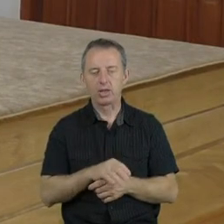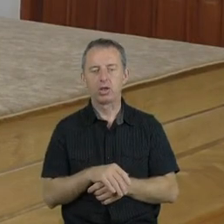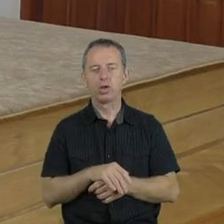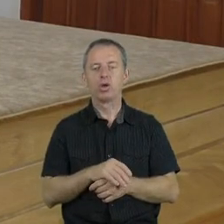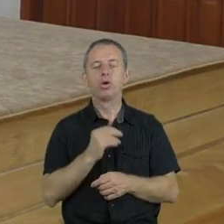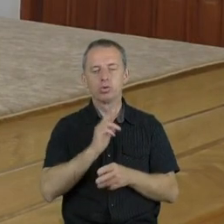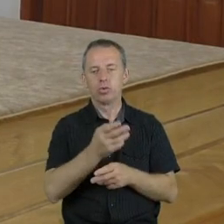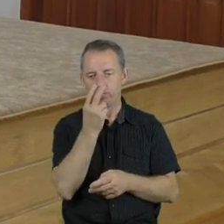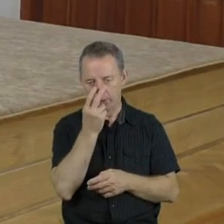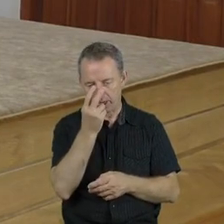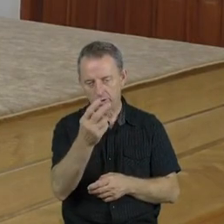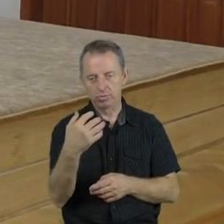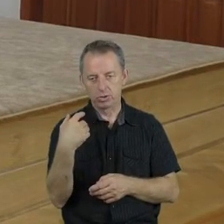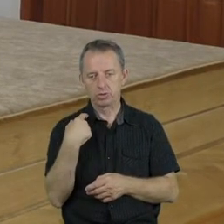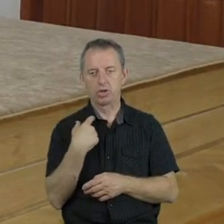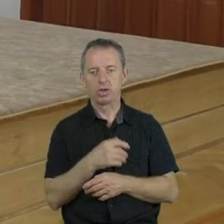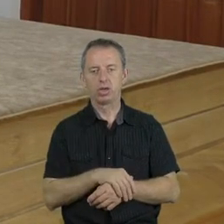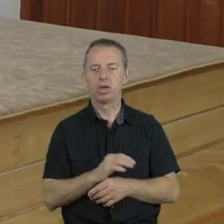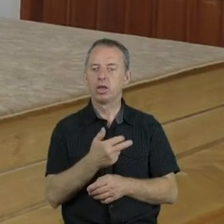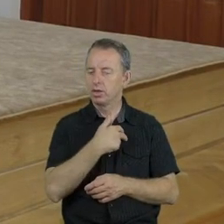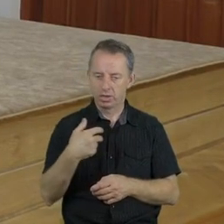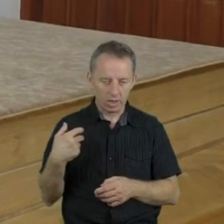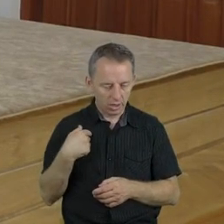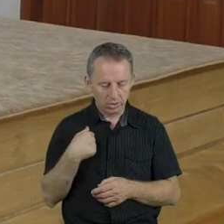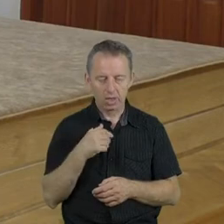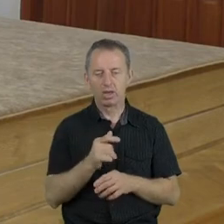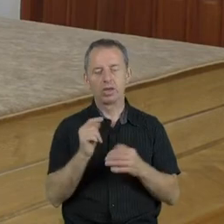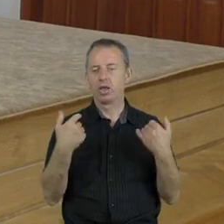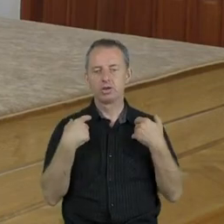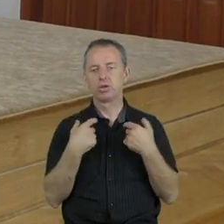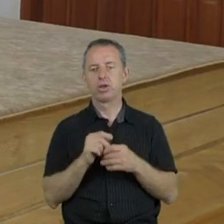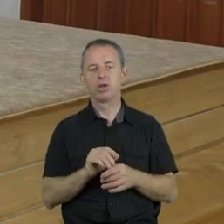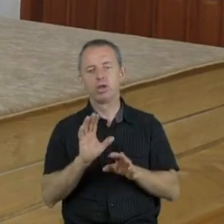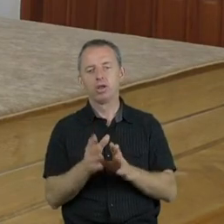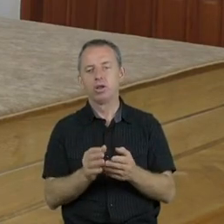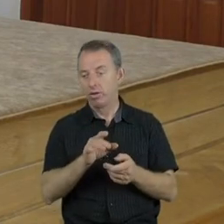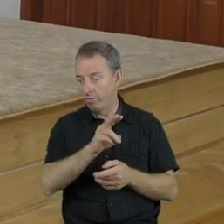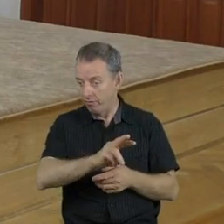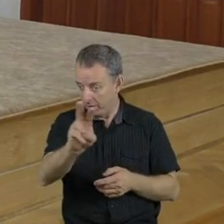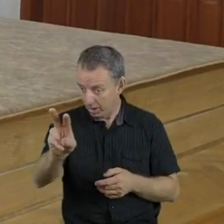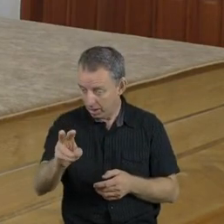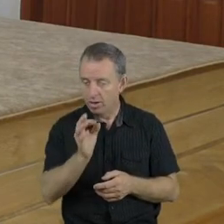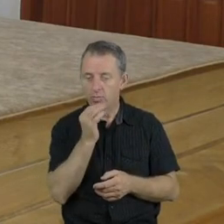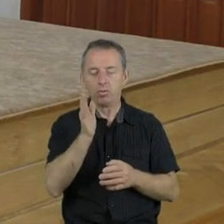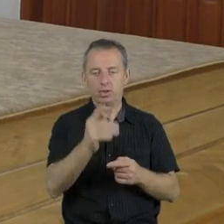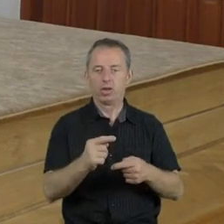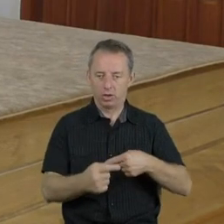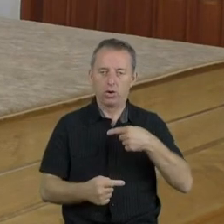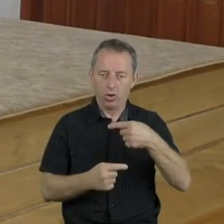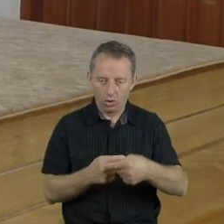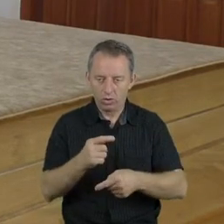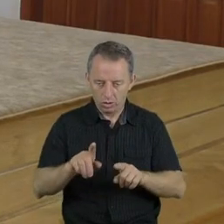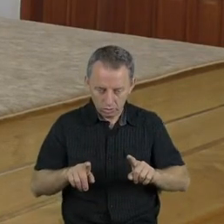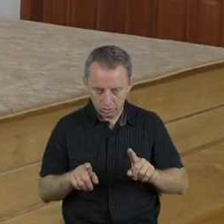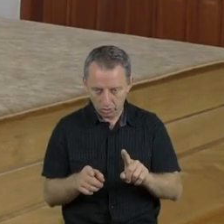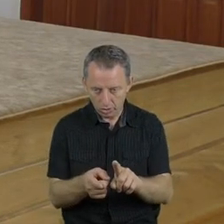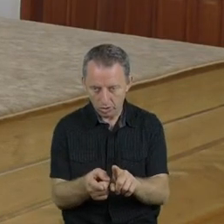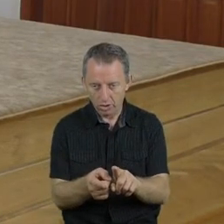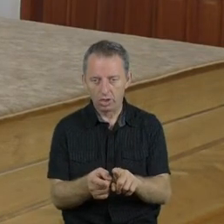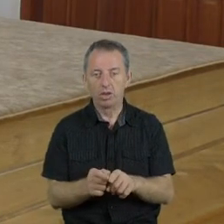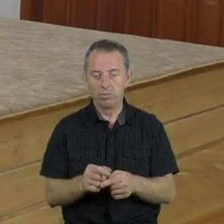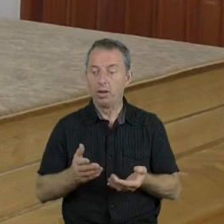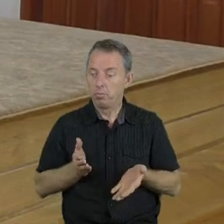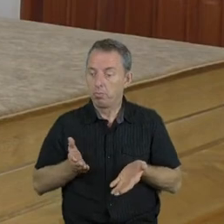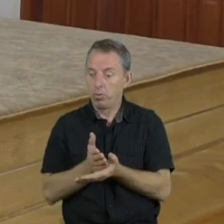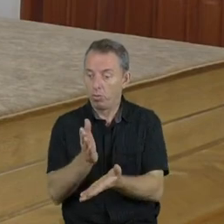to przejmiecie. Nie ja, nie ktoś tam, tylko wy młodzi będziecie dalej to kontynuować dzieło. Jeżeli my siebie